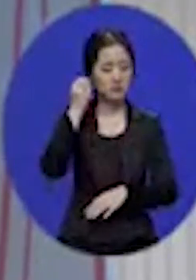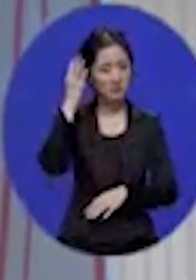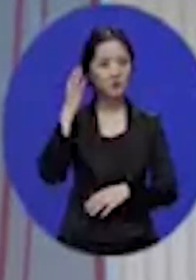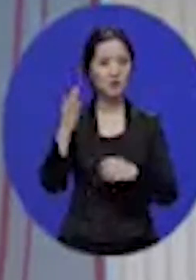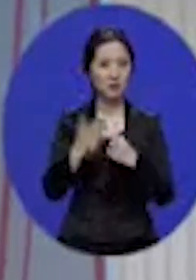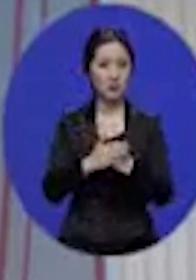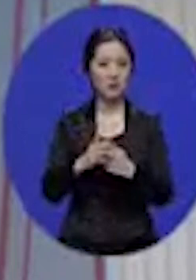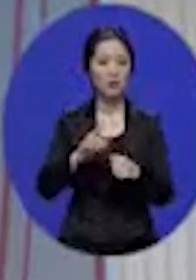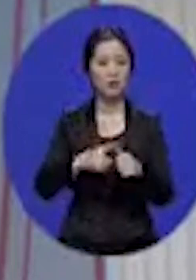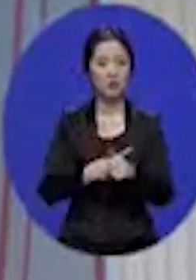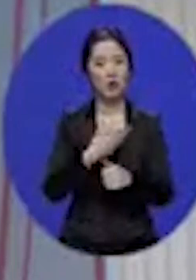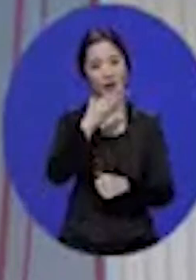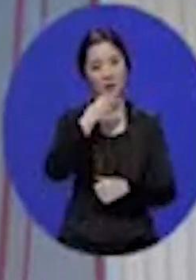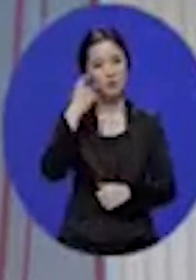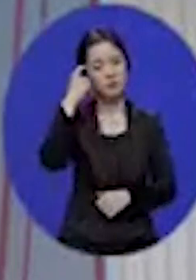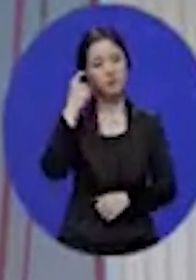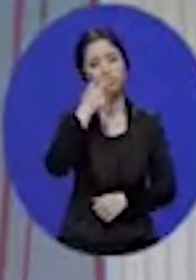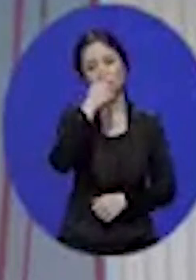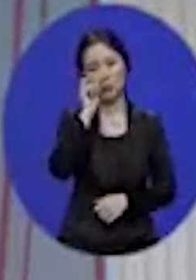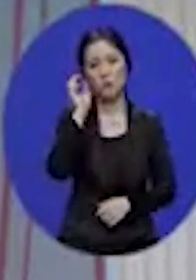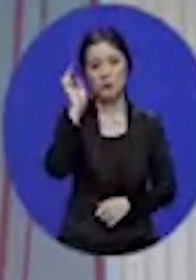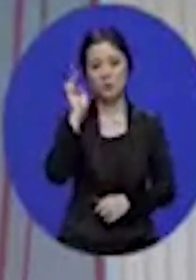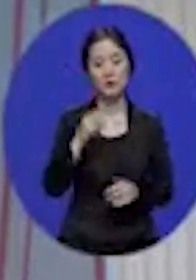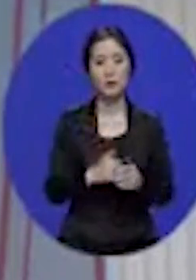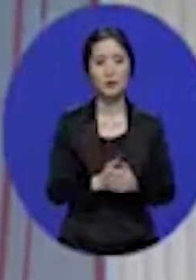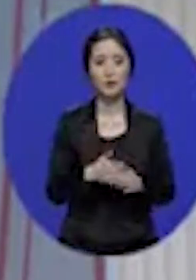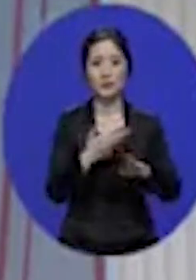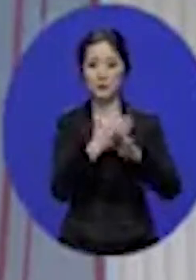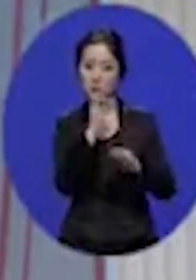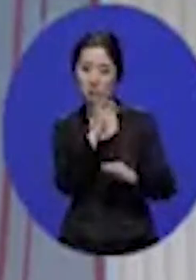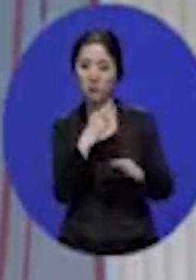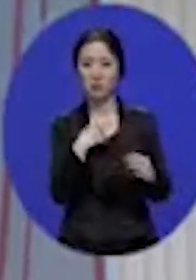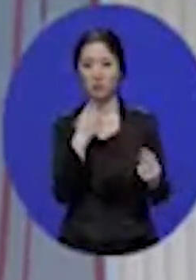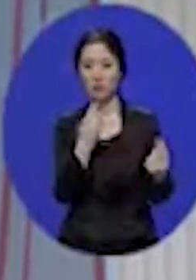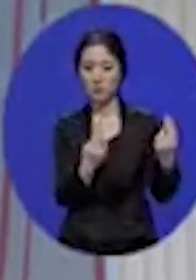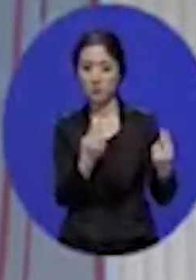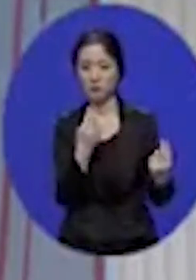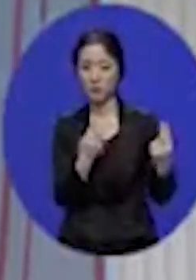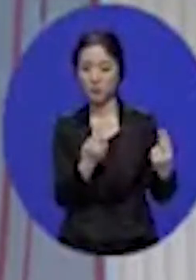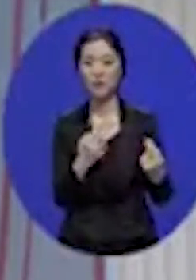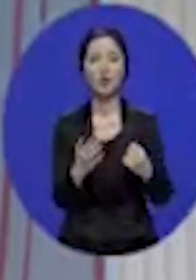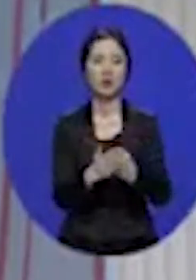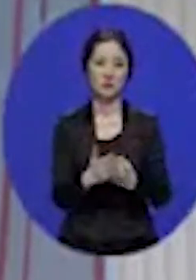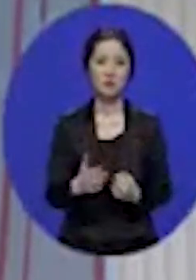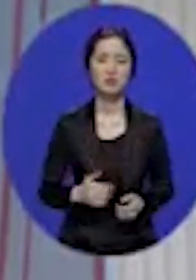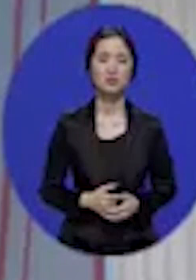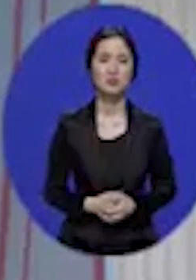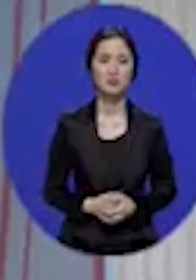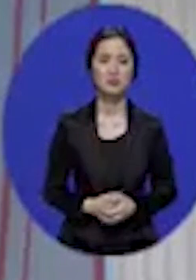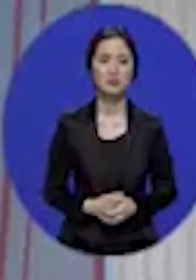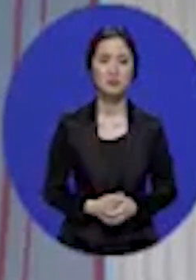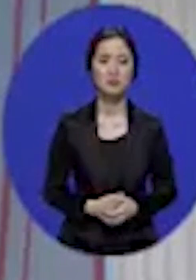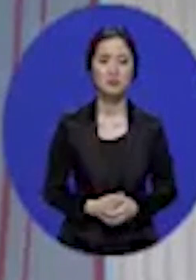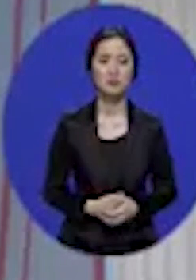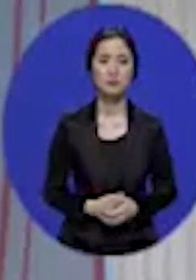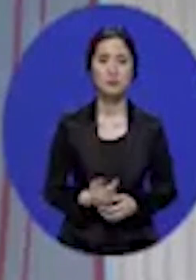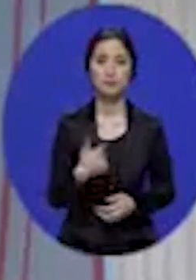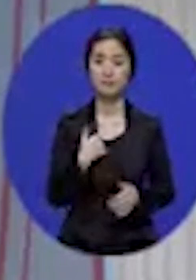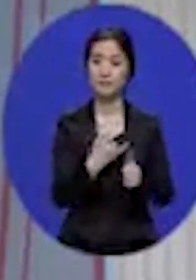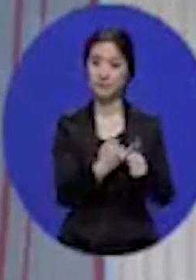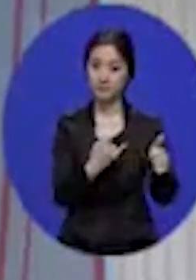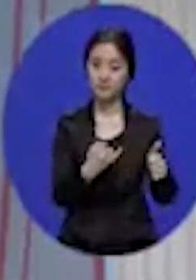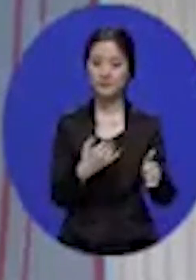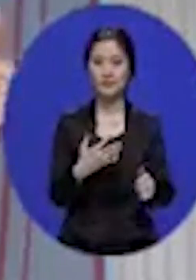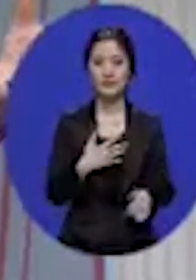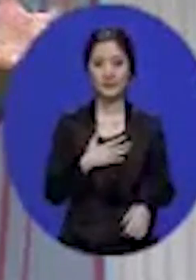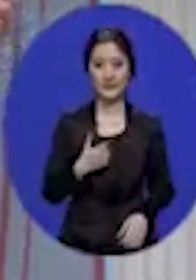행복하지 못했던 것 같아요. 늘 남의 인생 보고 나한테 없는 것들. 그래서 이제는요, 정말 내 남편과 내